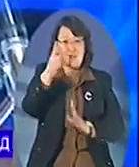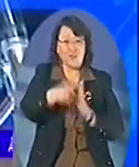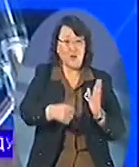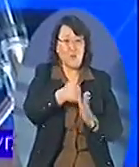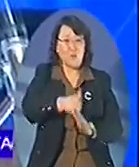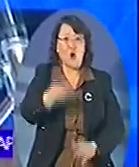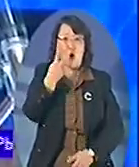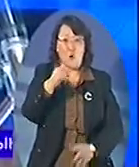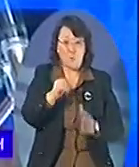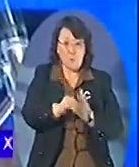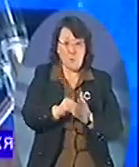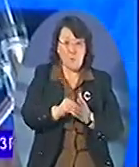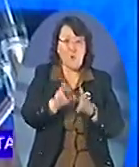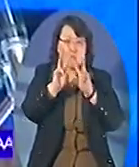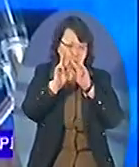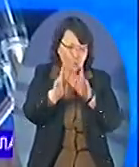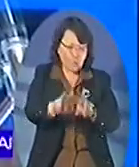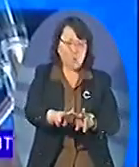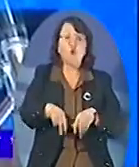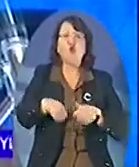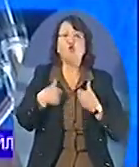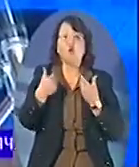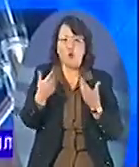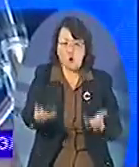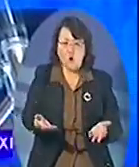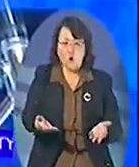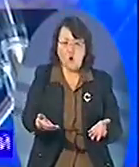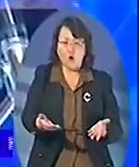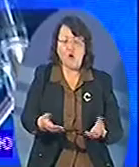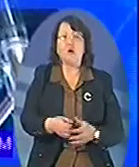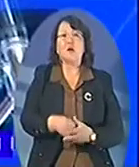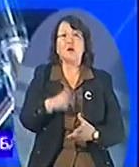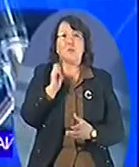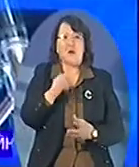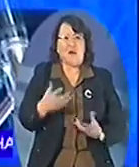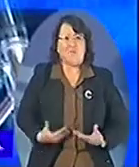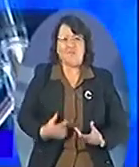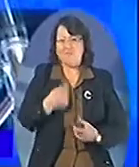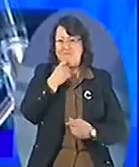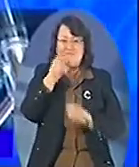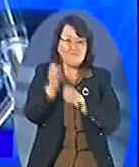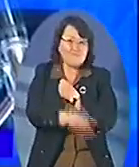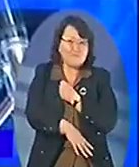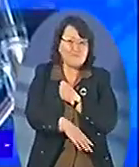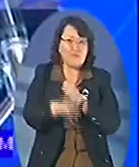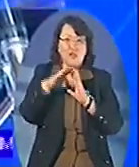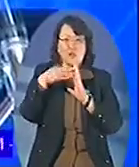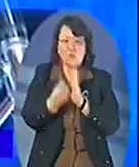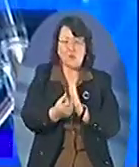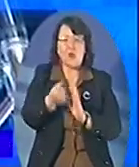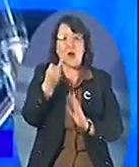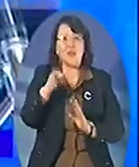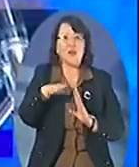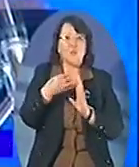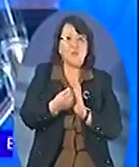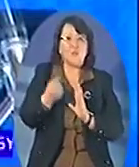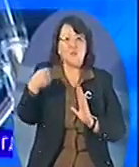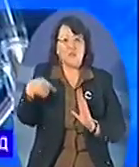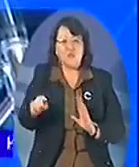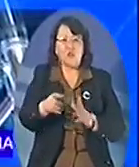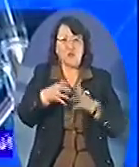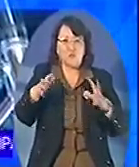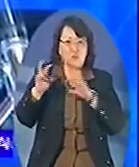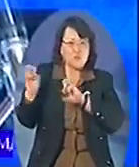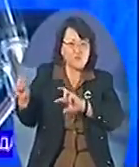мэнд үргэлжлүүлж олгоно. Тэрнээс гадна үнэхээр бас амжиргаахан хүрэлцэхгүй байгаа тэр айл өрхтөөр бид нэр томоохон